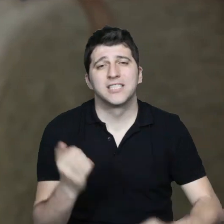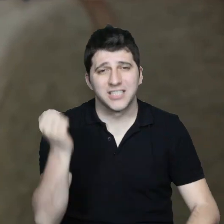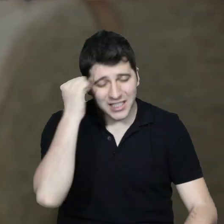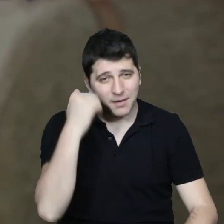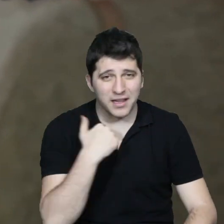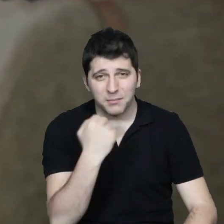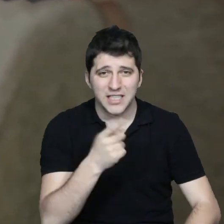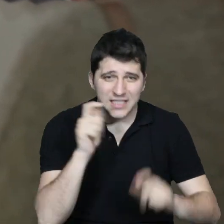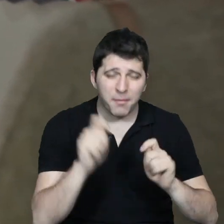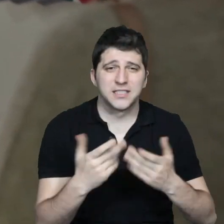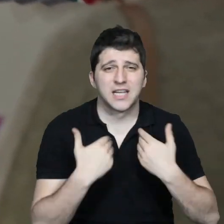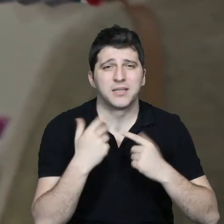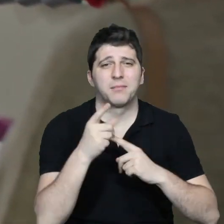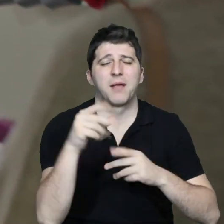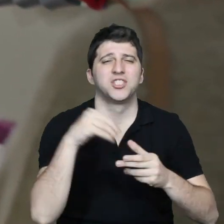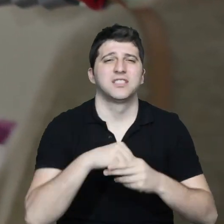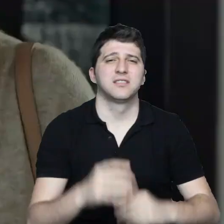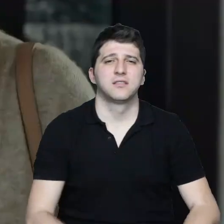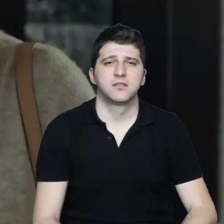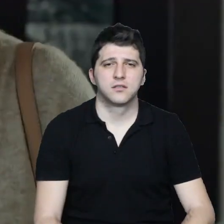keşke ben de bir şeyler yapabilseydim İbrahim için.